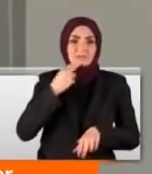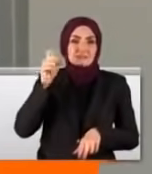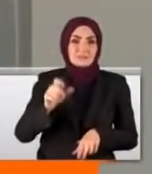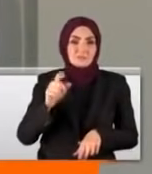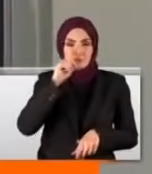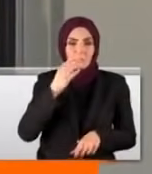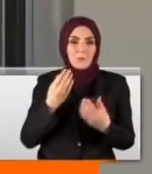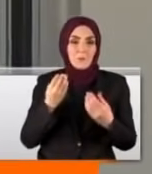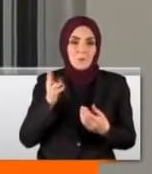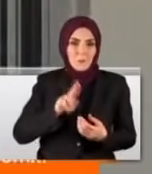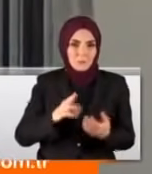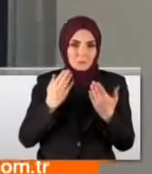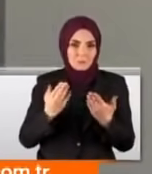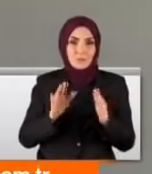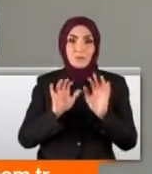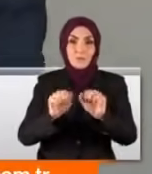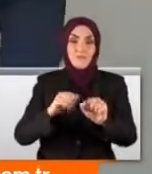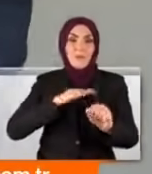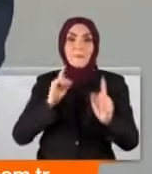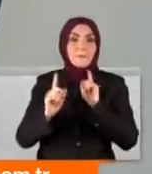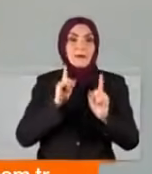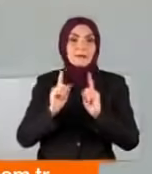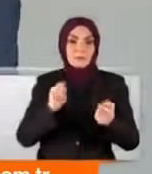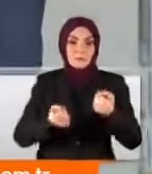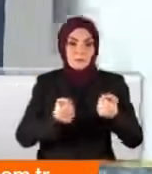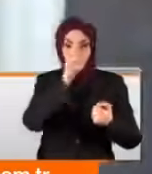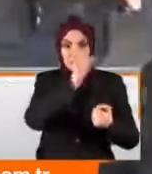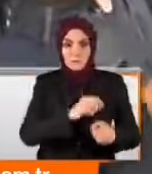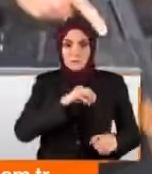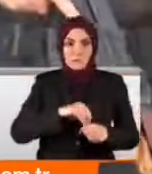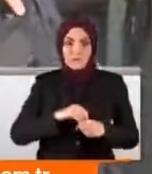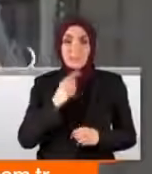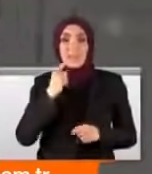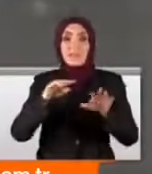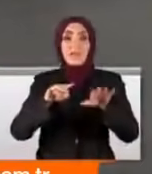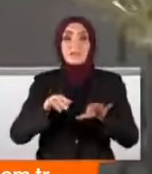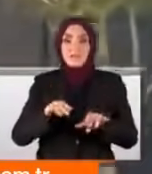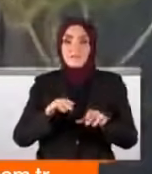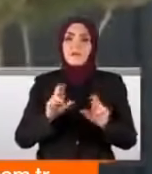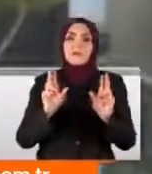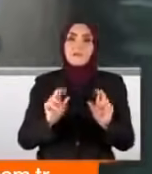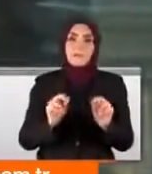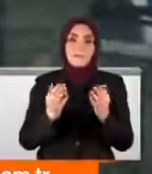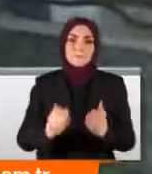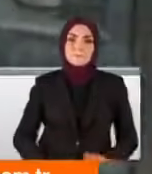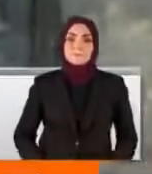Tutuklu yargılanan sürücü Baki Tatlı hakkındaki iddianame tamamlandı. Kaza sırasında telefonla oynuyordunuz.